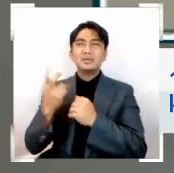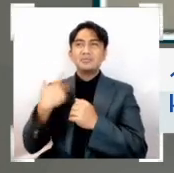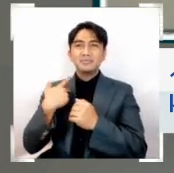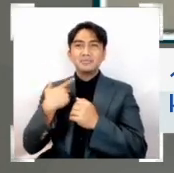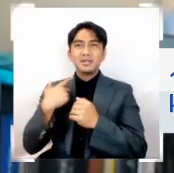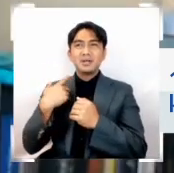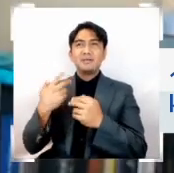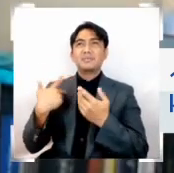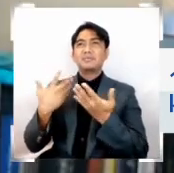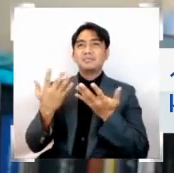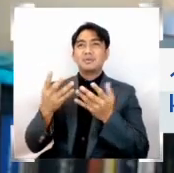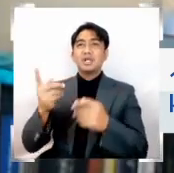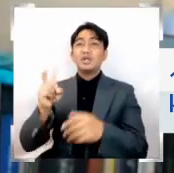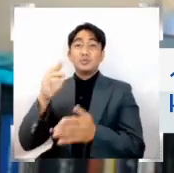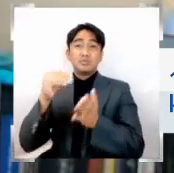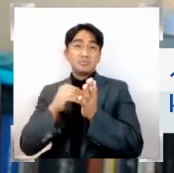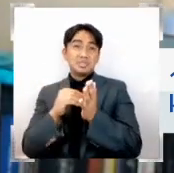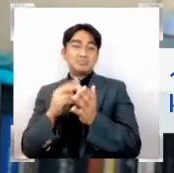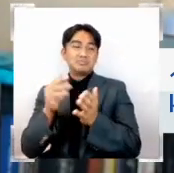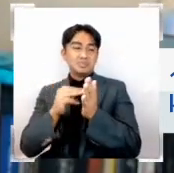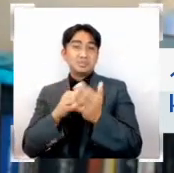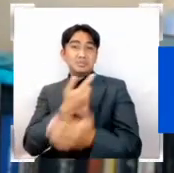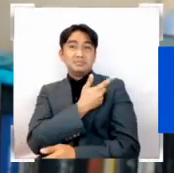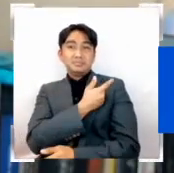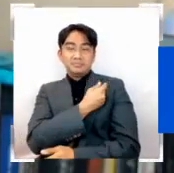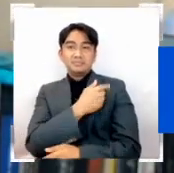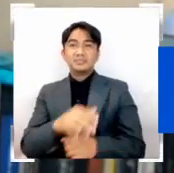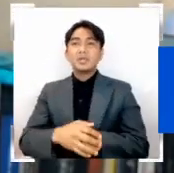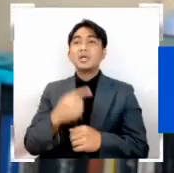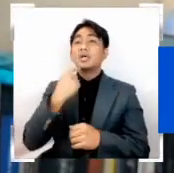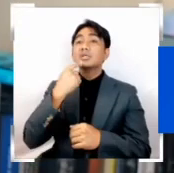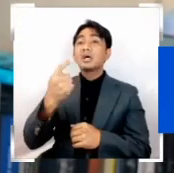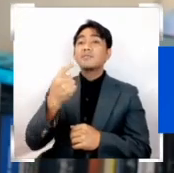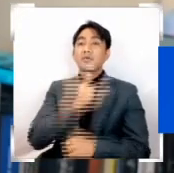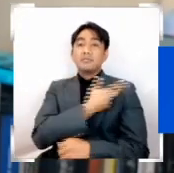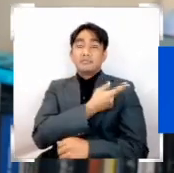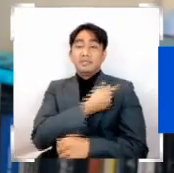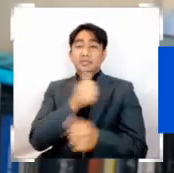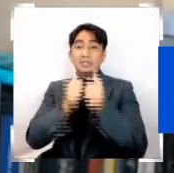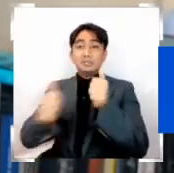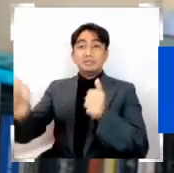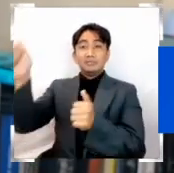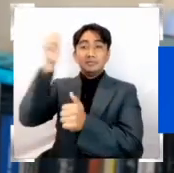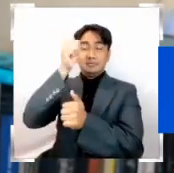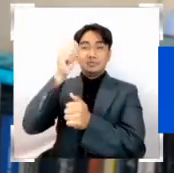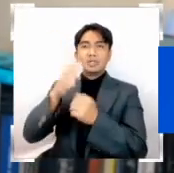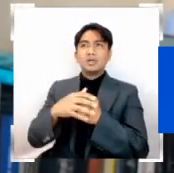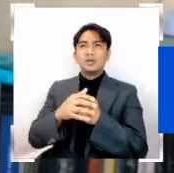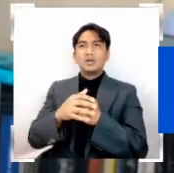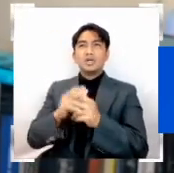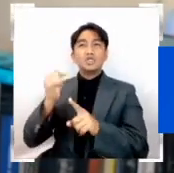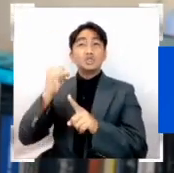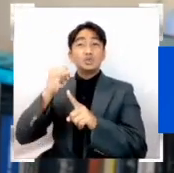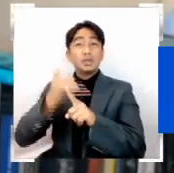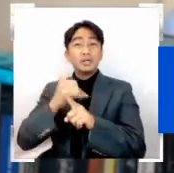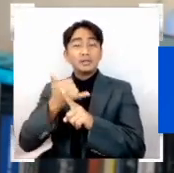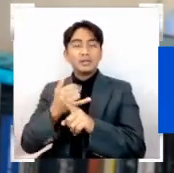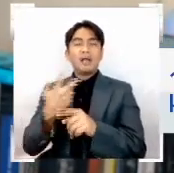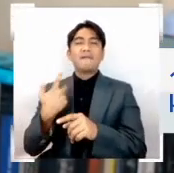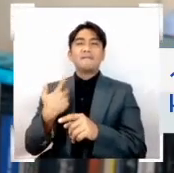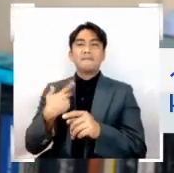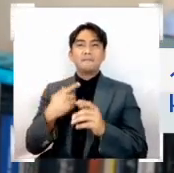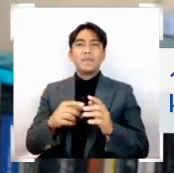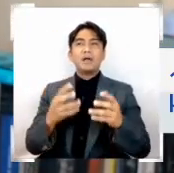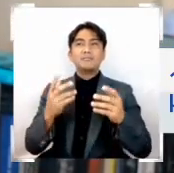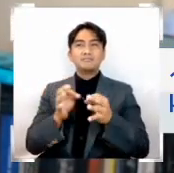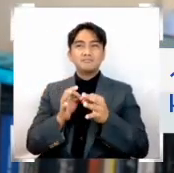to 2 million. Sabi ni Vaccine SAR, Secretary Carlito Galvez Jr., sa Hulyo, July, kapag may steady na na supply ng mga bakuna